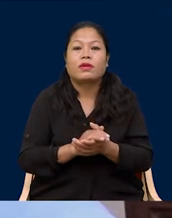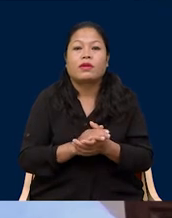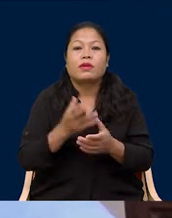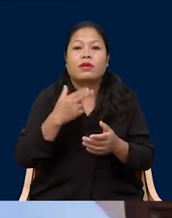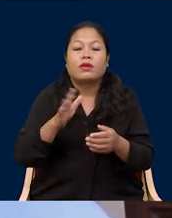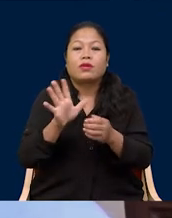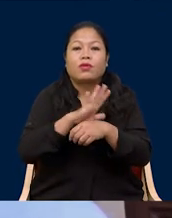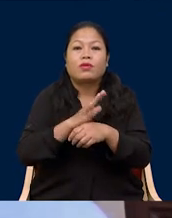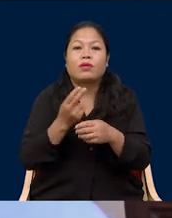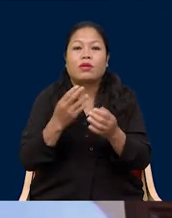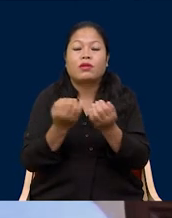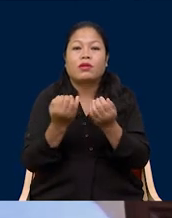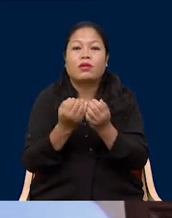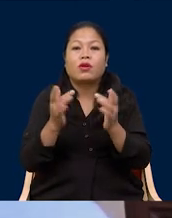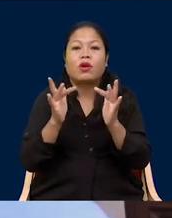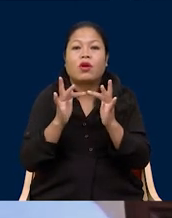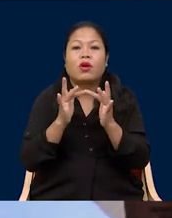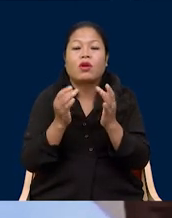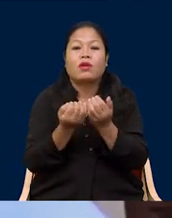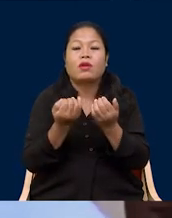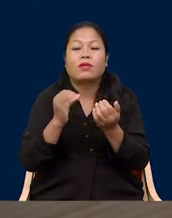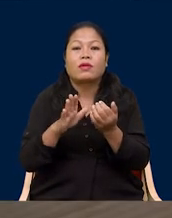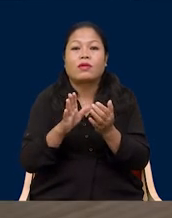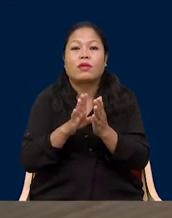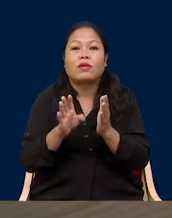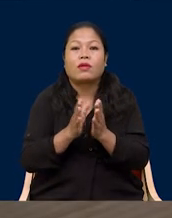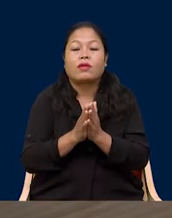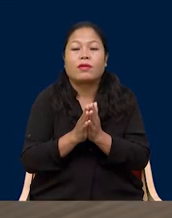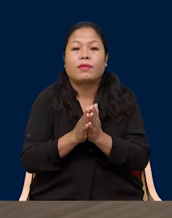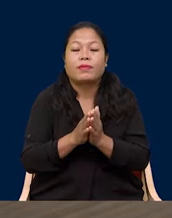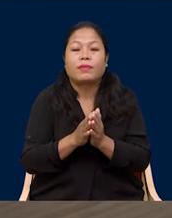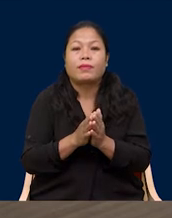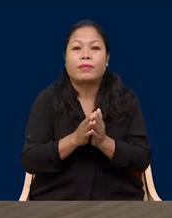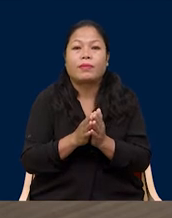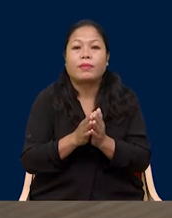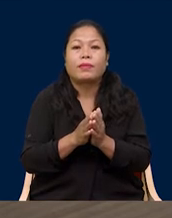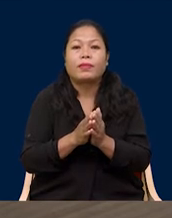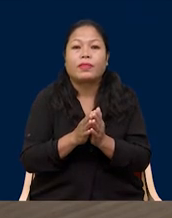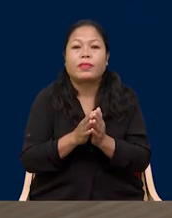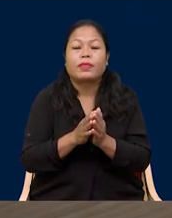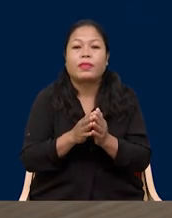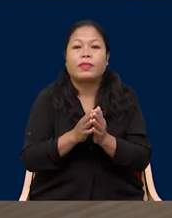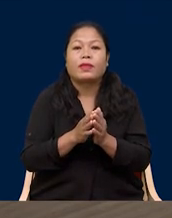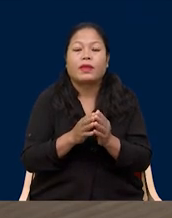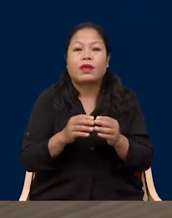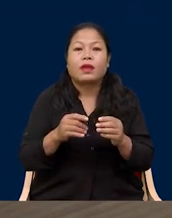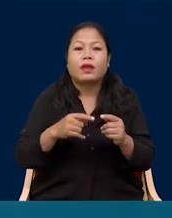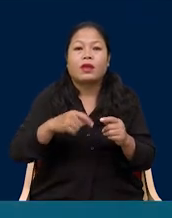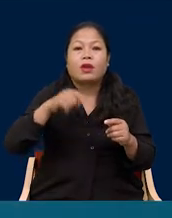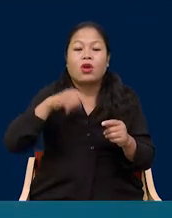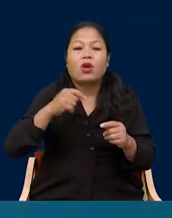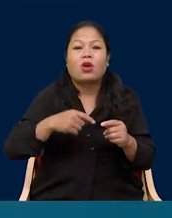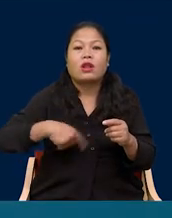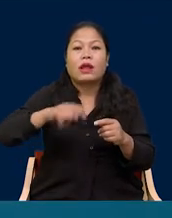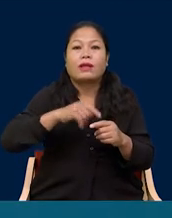एउटा इन्ट्रेस्टिङ चिज चाहिँ कोभिडले लिएर आएको पनि अनलाइन मिटिङले पनि एक कन्टेक्स्टमा चाहिँ के गरेको छ भन्दाखेरि कार्बन फुटप्रिन्ट एटलिस्ट रिड्युस गरेको छ